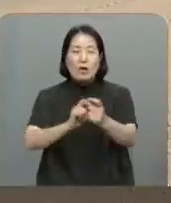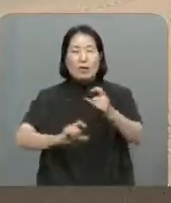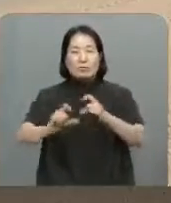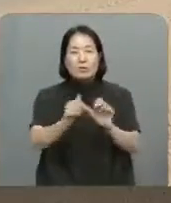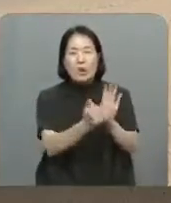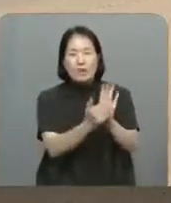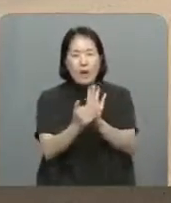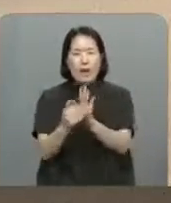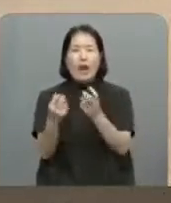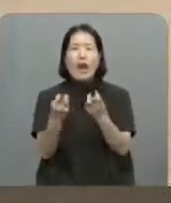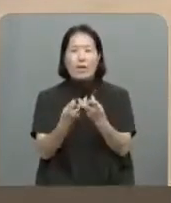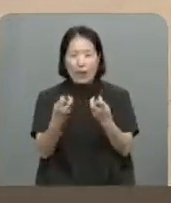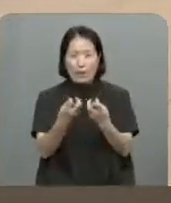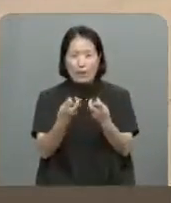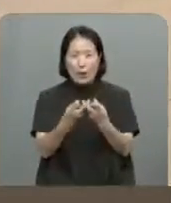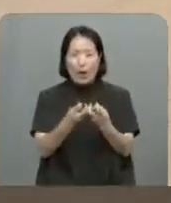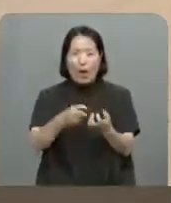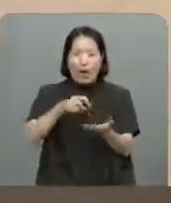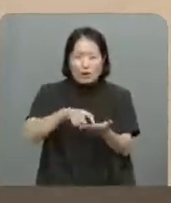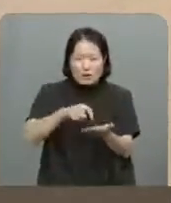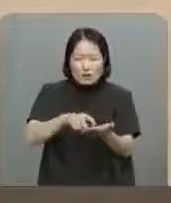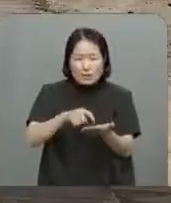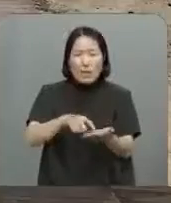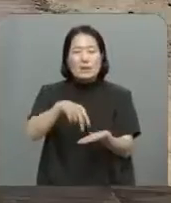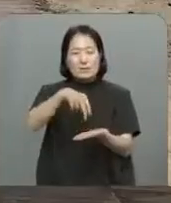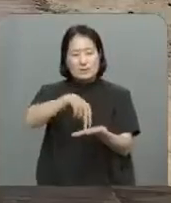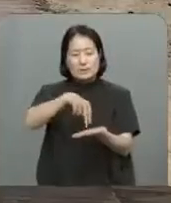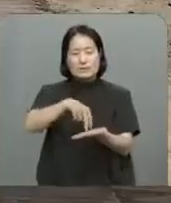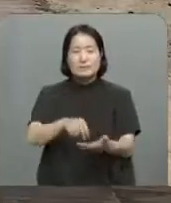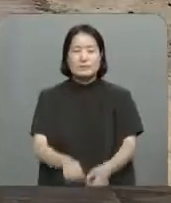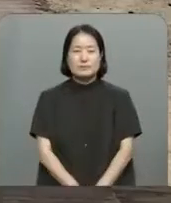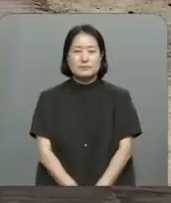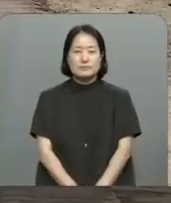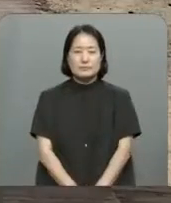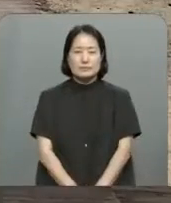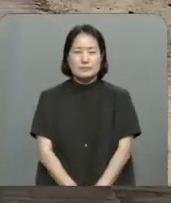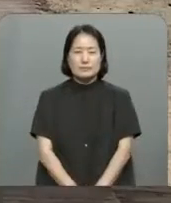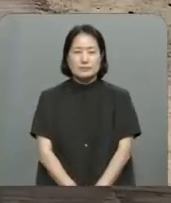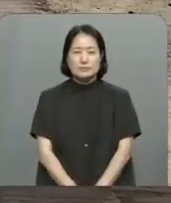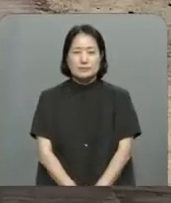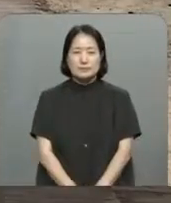대책이 시급하다고 전문가들은 조언합니다. KBS 뉴스 강규엽입니다.